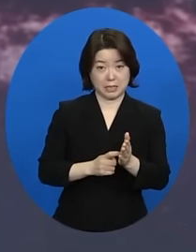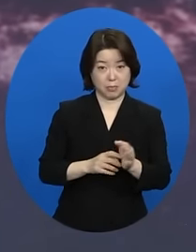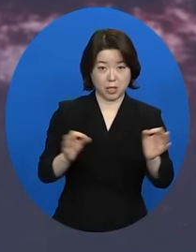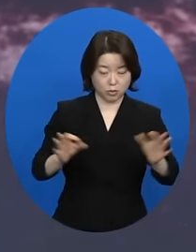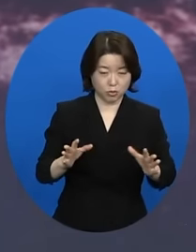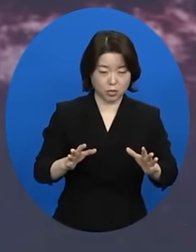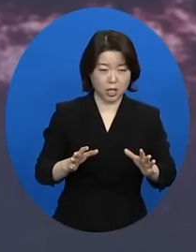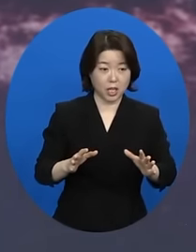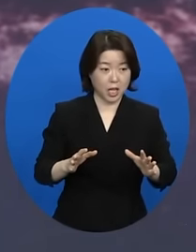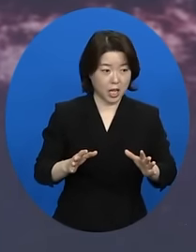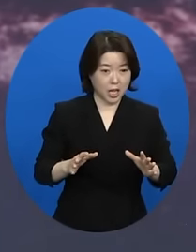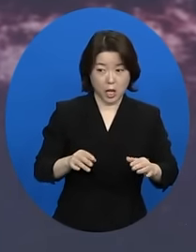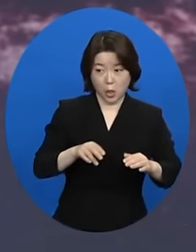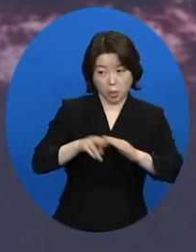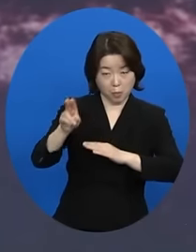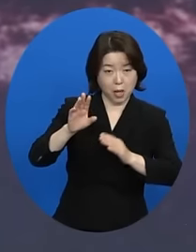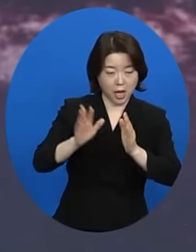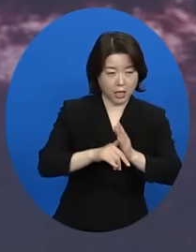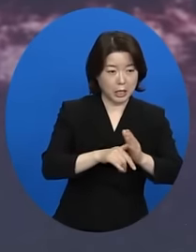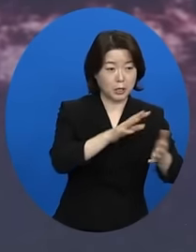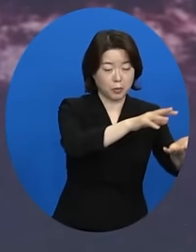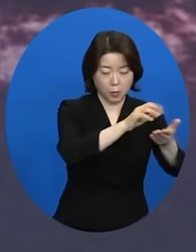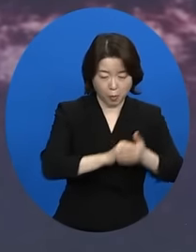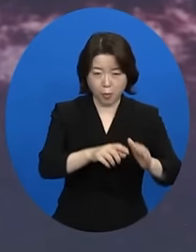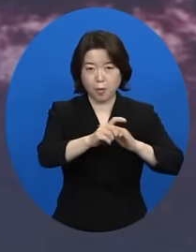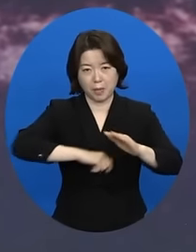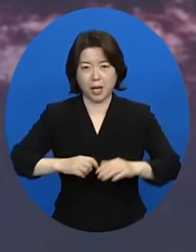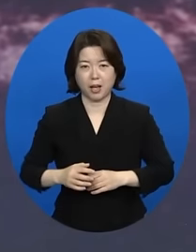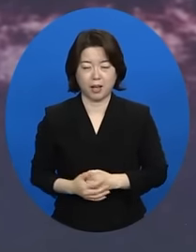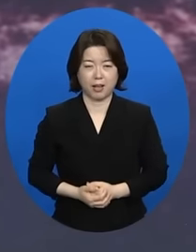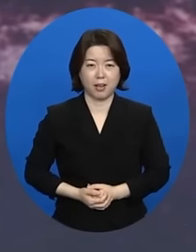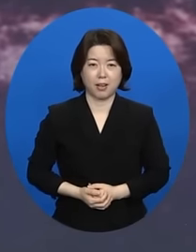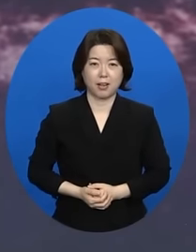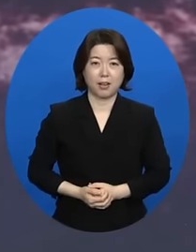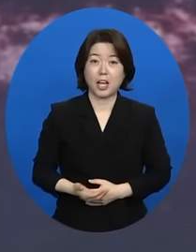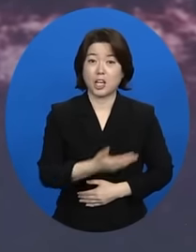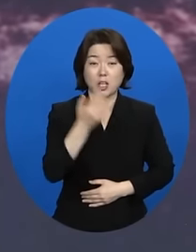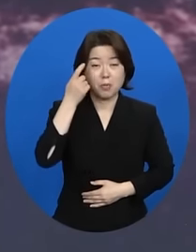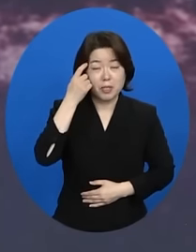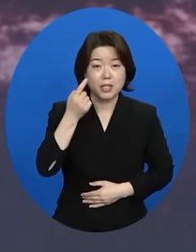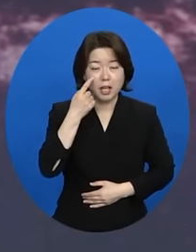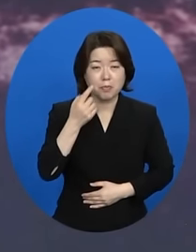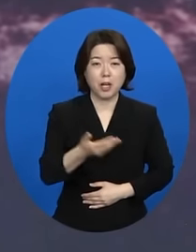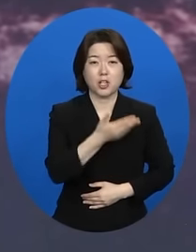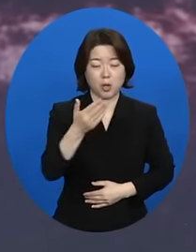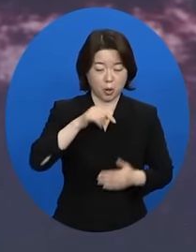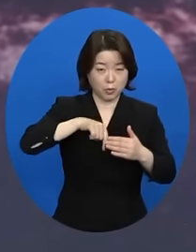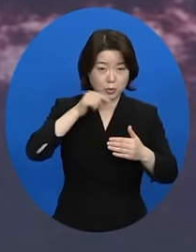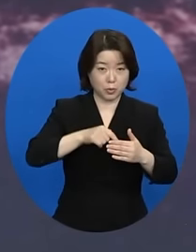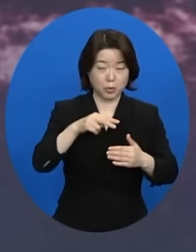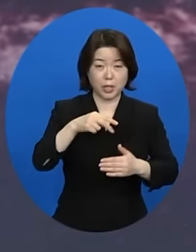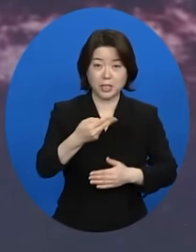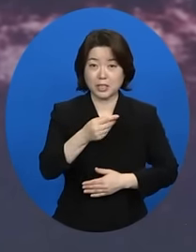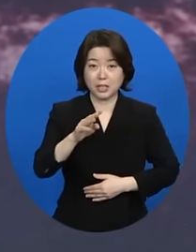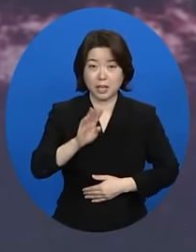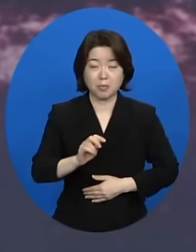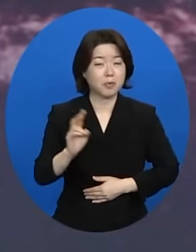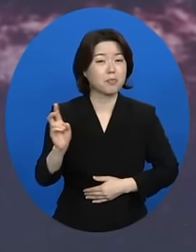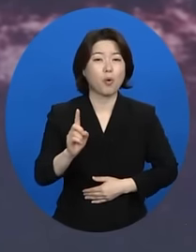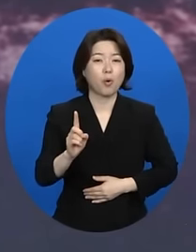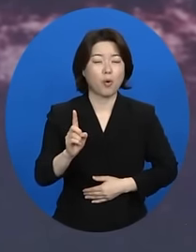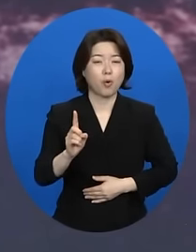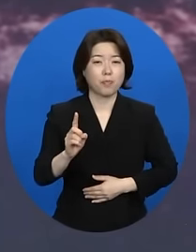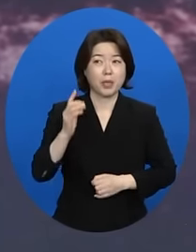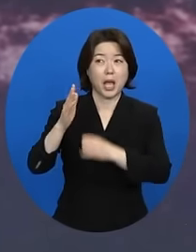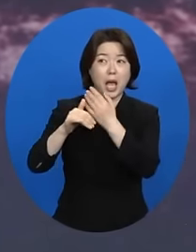놓칠 수가 없었던 거예요. 여러분 한번 생각해 보십시오. 여러분의 드라빔은 무엇입니까? 드라빔이 이런 거예요. 하나님보다